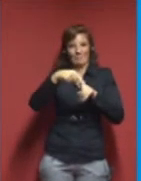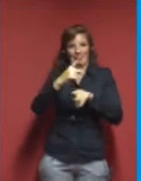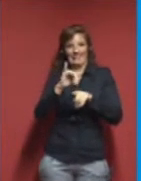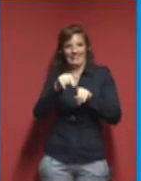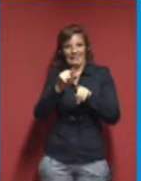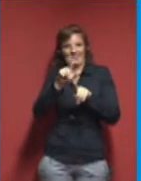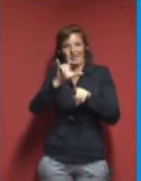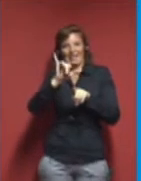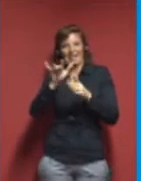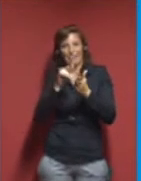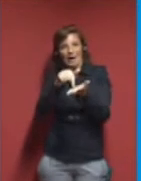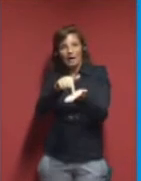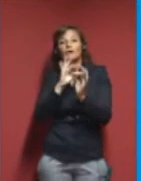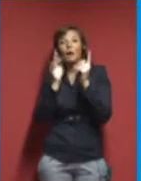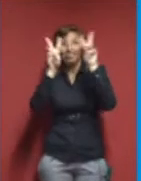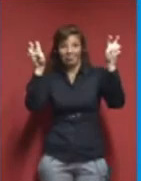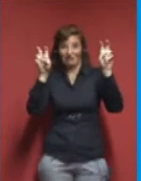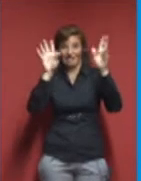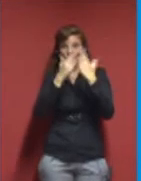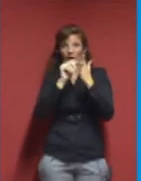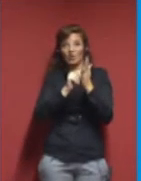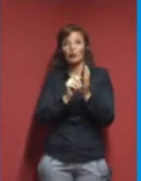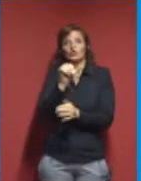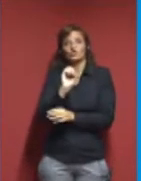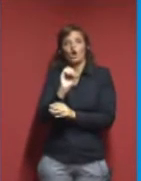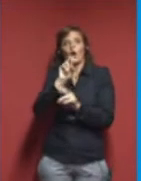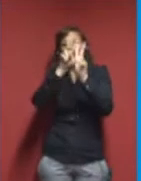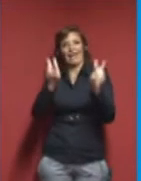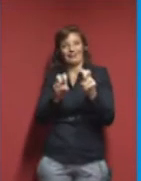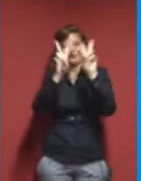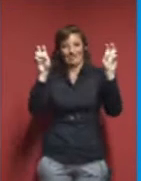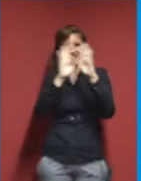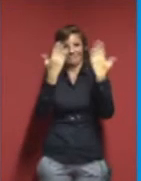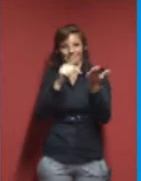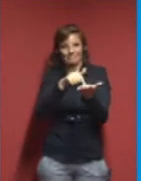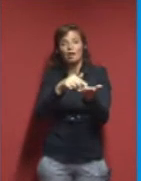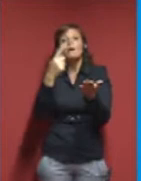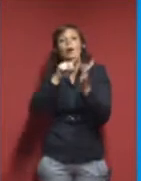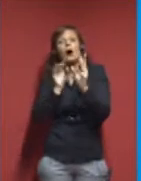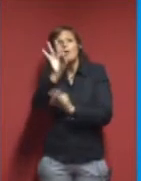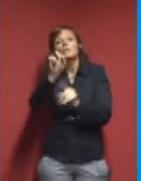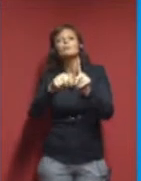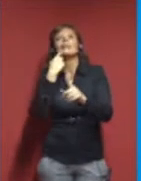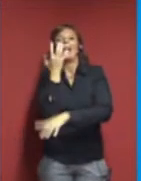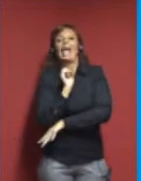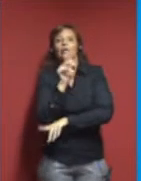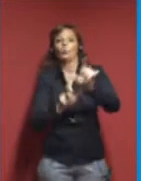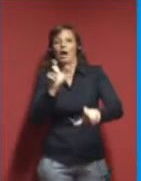Arduino, che si chiama, un libro che il cui titolo è So Electric, è davvero destinato anche agli educatori